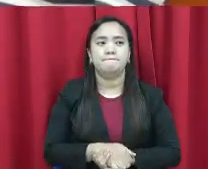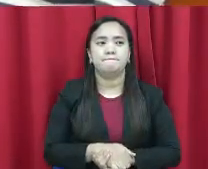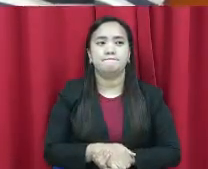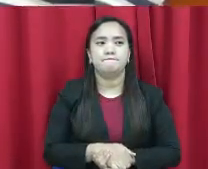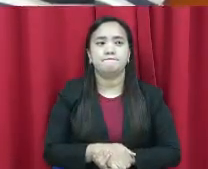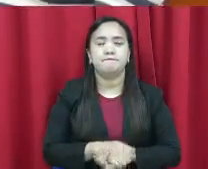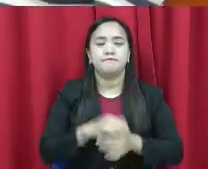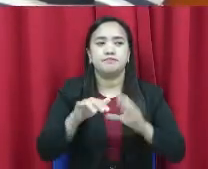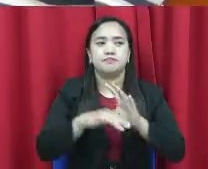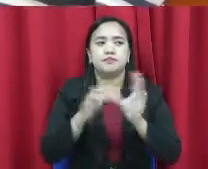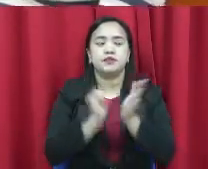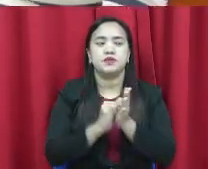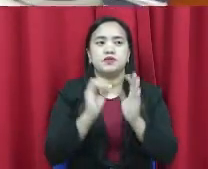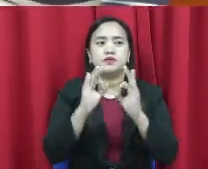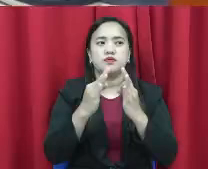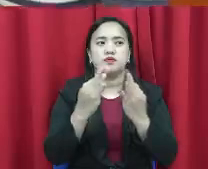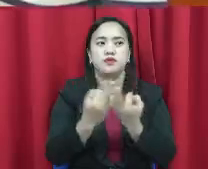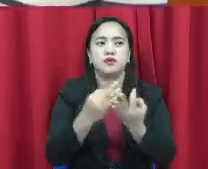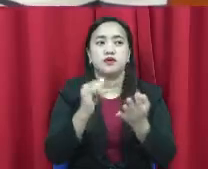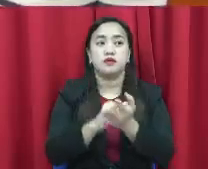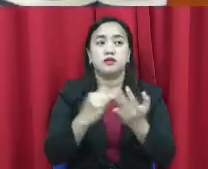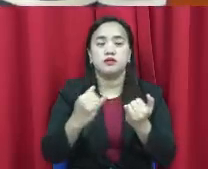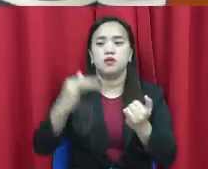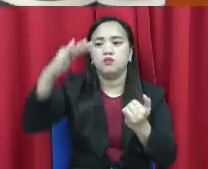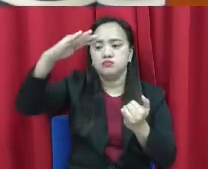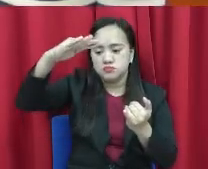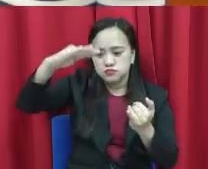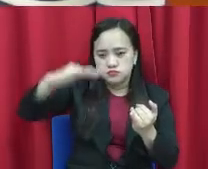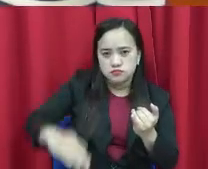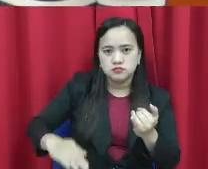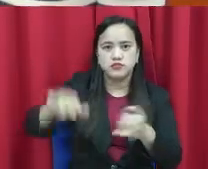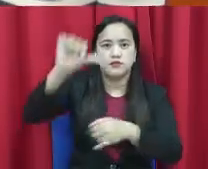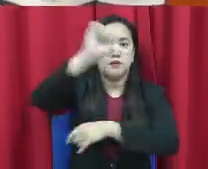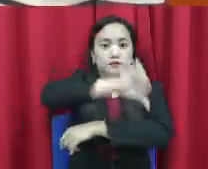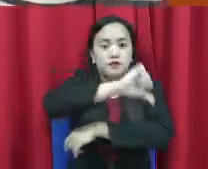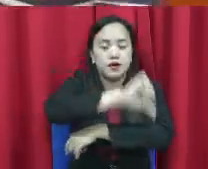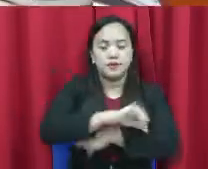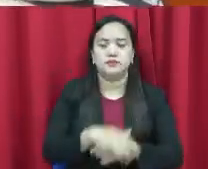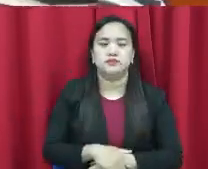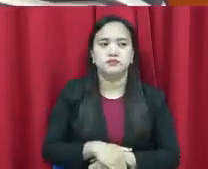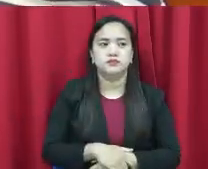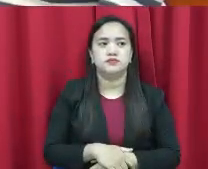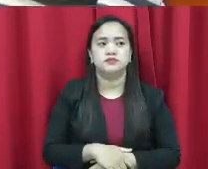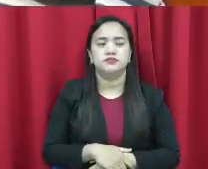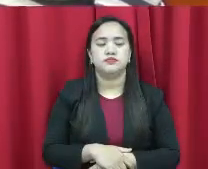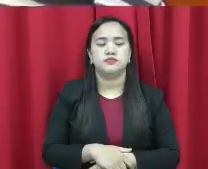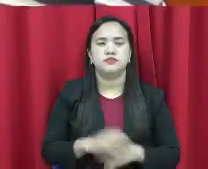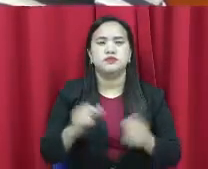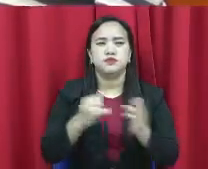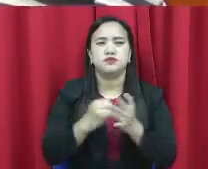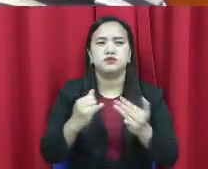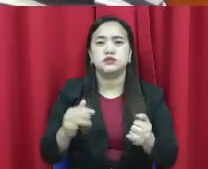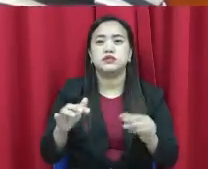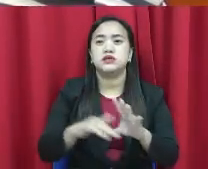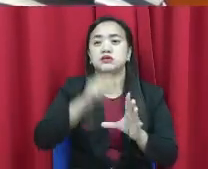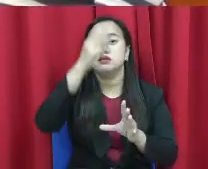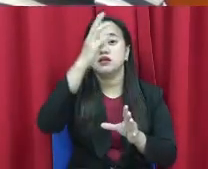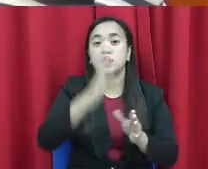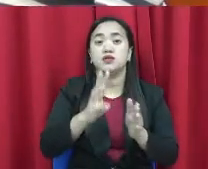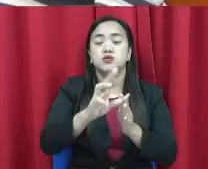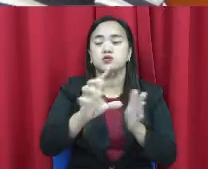silang family at kanyang family ay palubog na Ibig sabihin malapit ng mawala totally sa kalooban ng